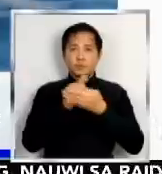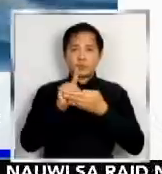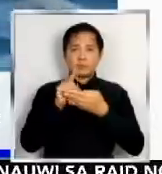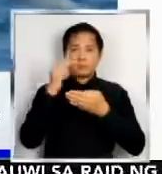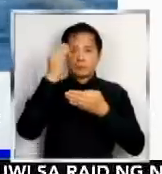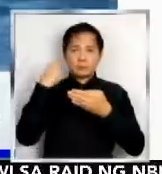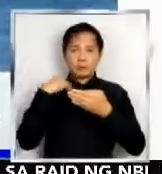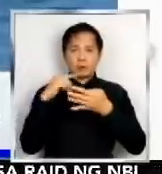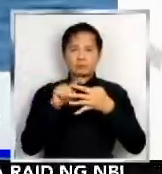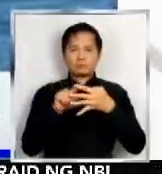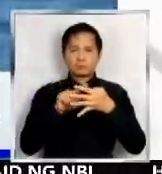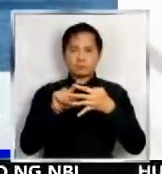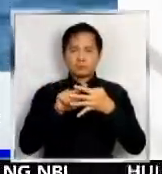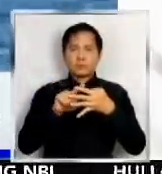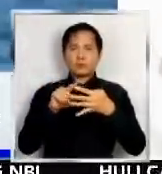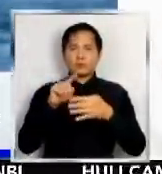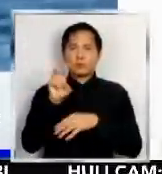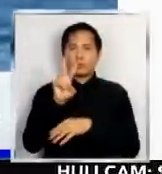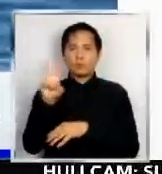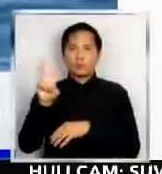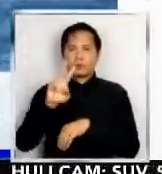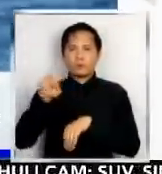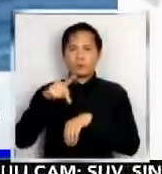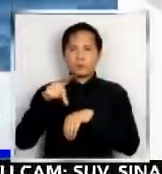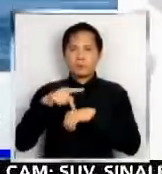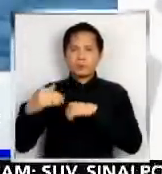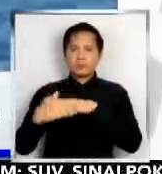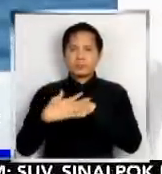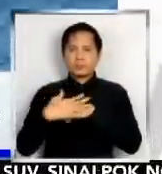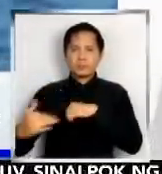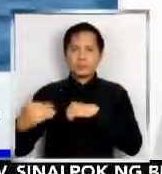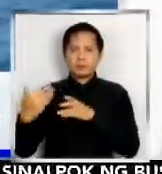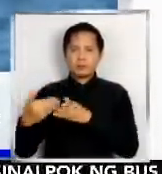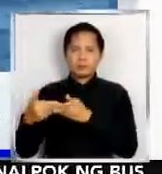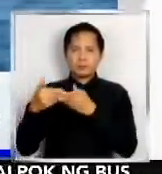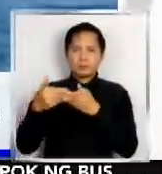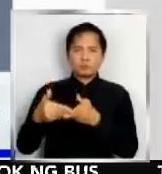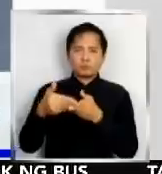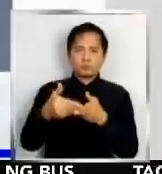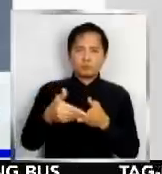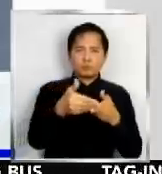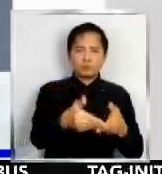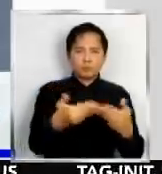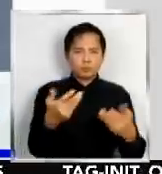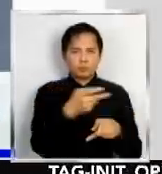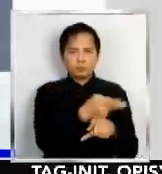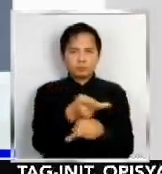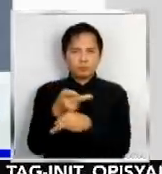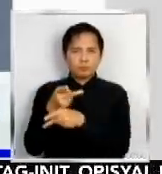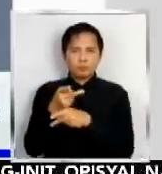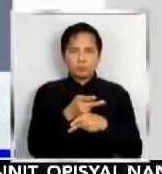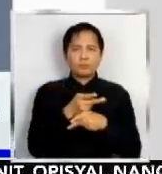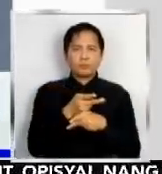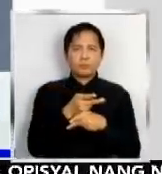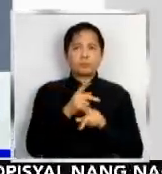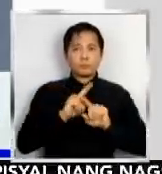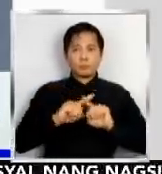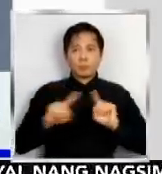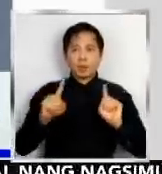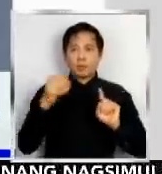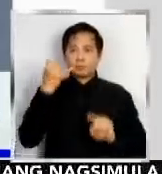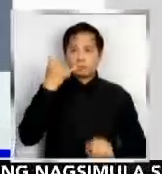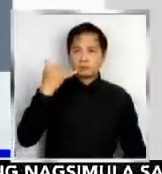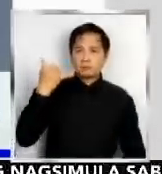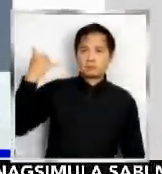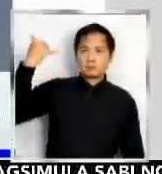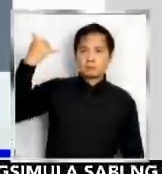Philippine Sea ang mga barko at ngayon ay patuloy na minamanmanan ng Philippine Coast Guard. Pero ayon sa satellite imagery mula sa